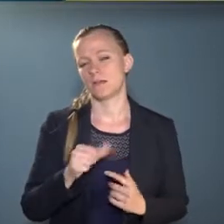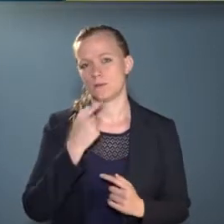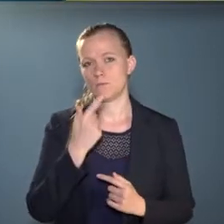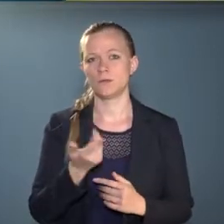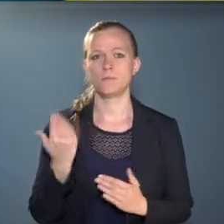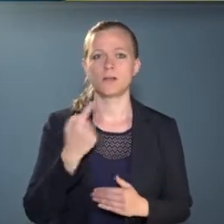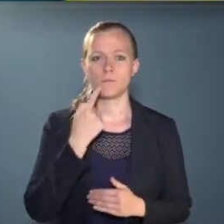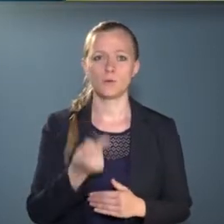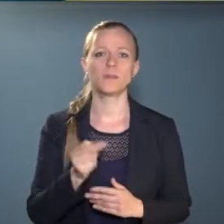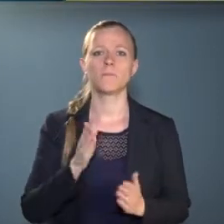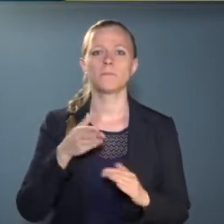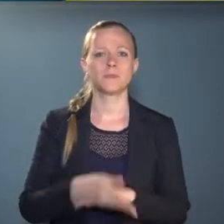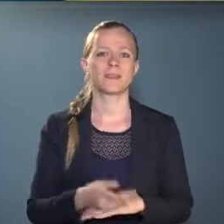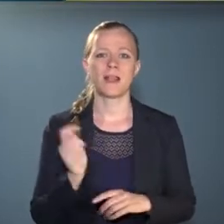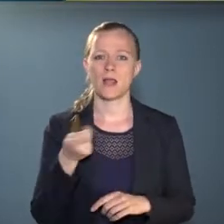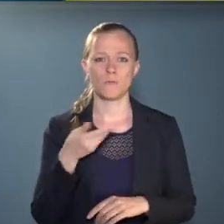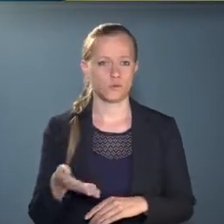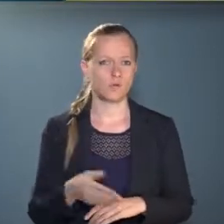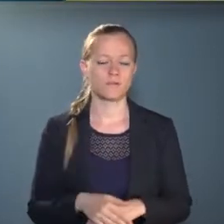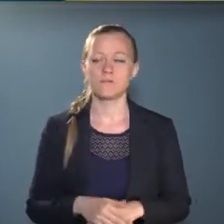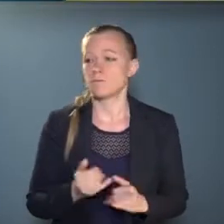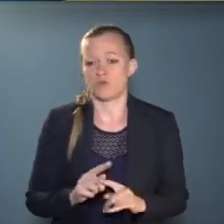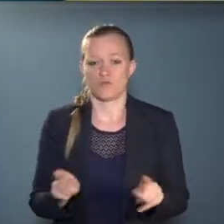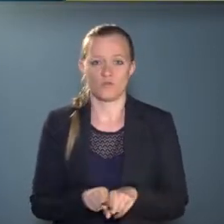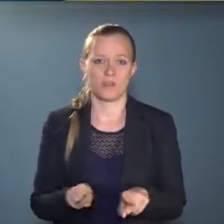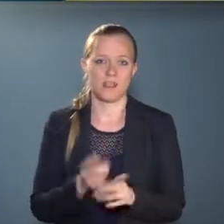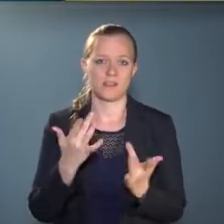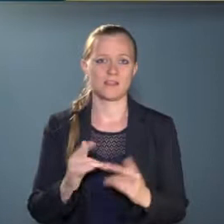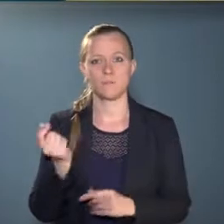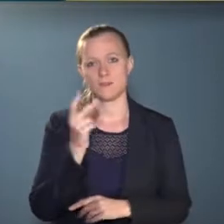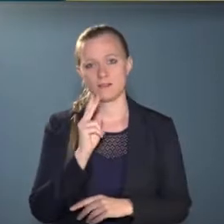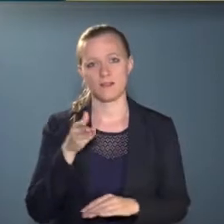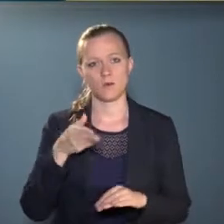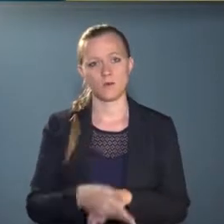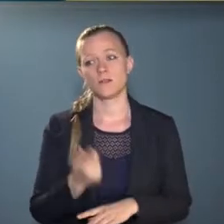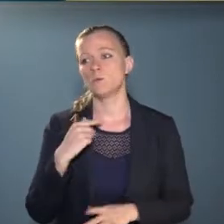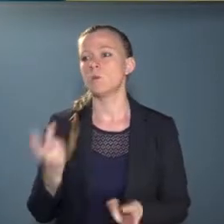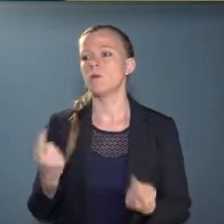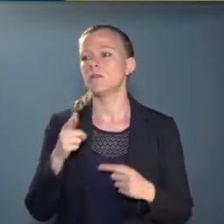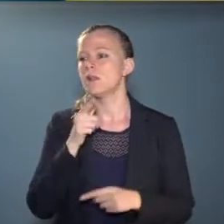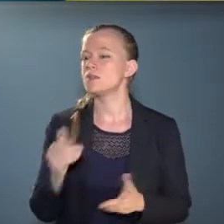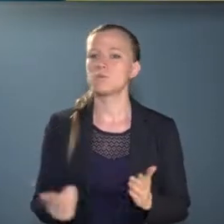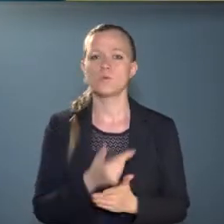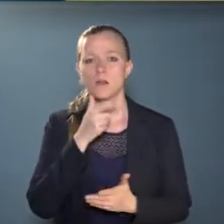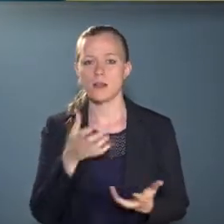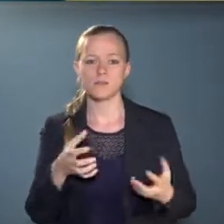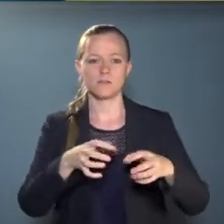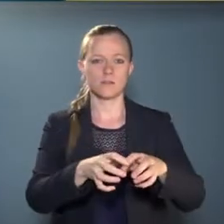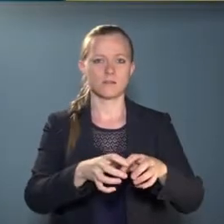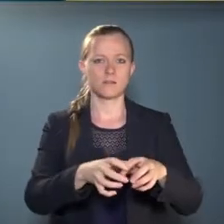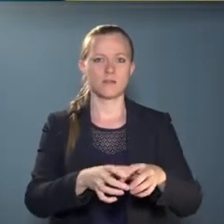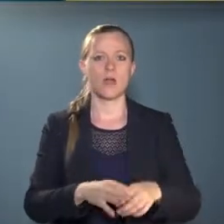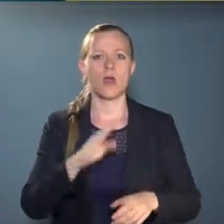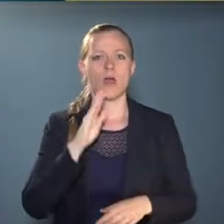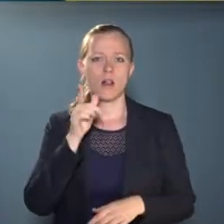régen mondták, hogy mi kell a háborúhoz, most sem kell más, mint pénz. És hogyha van pénz, nem tudom, hogy honnan lesz, akkor újból össze fog állni, hisz az Al-Qaida,